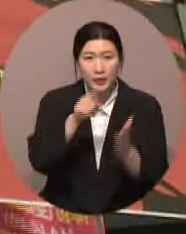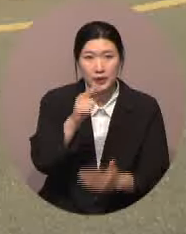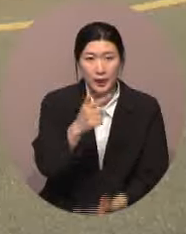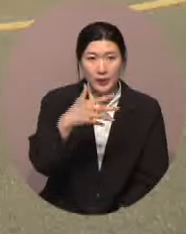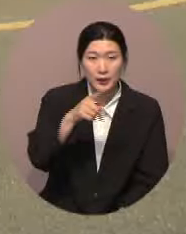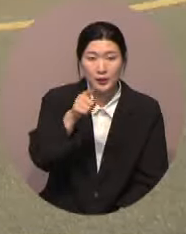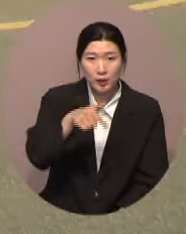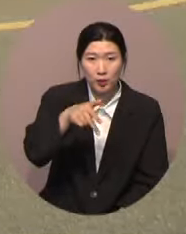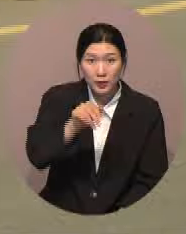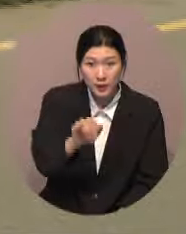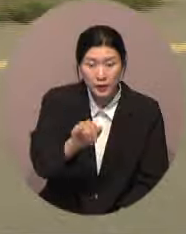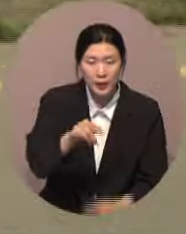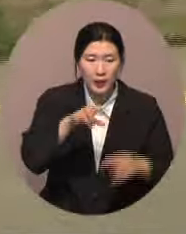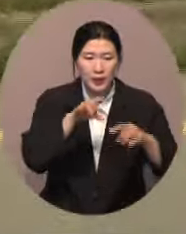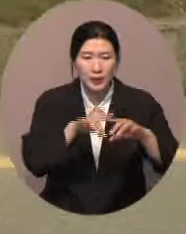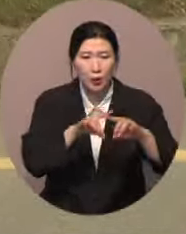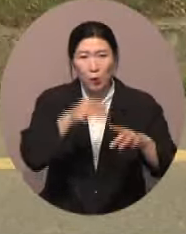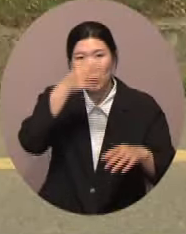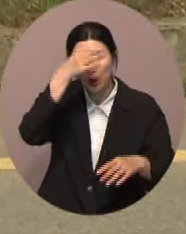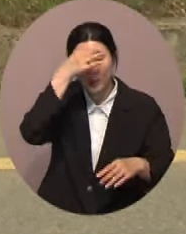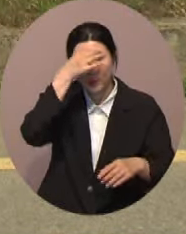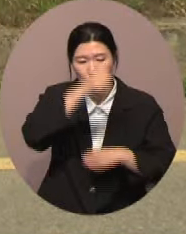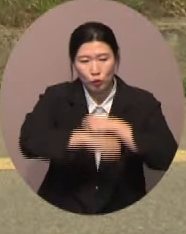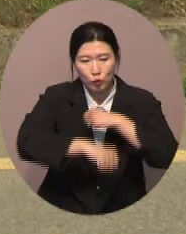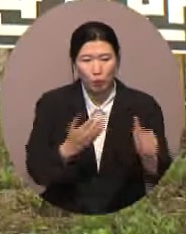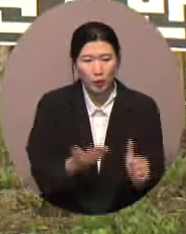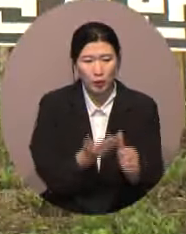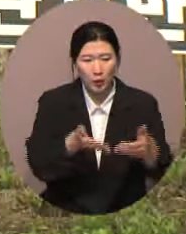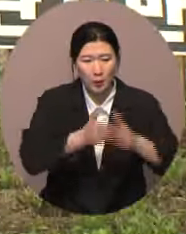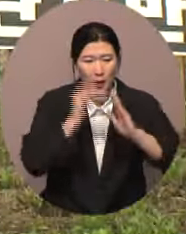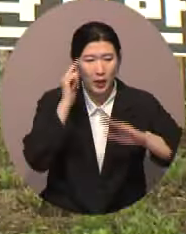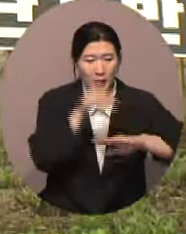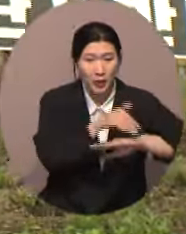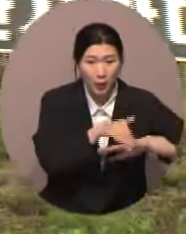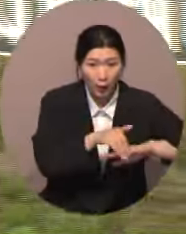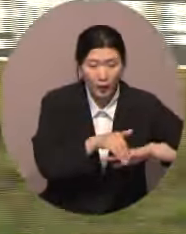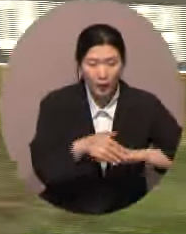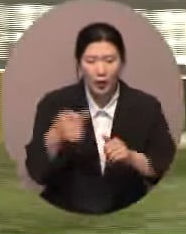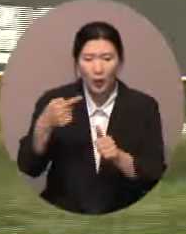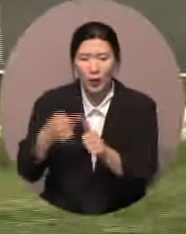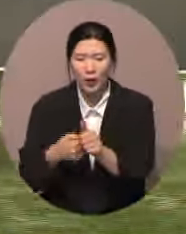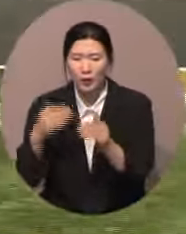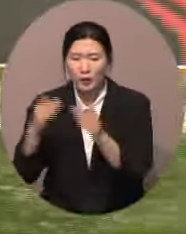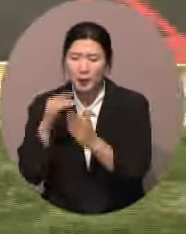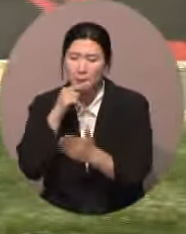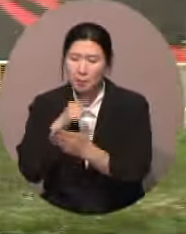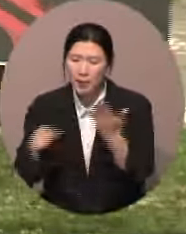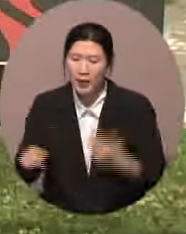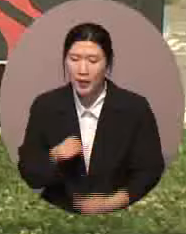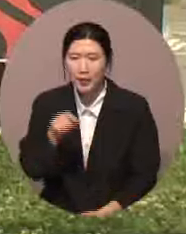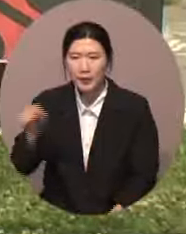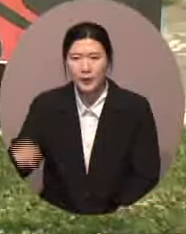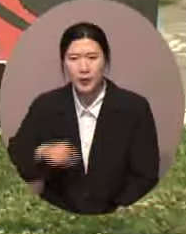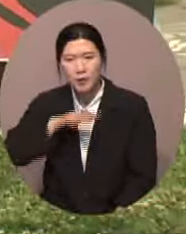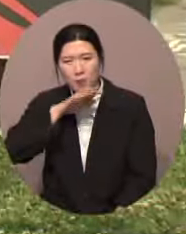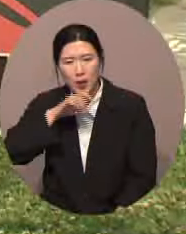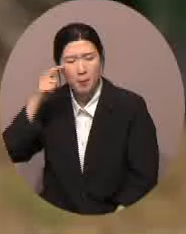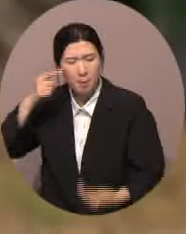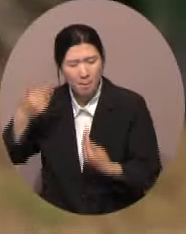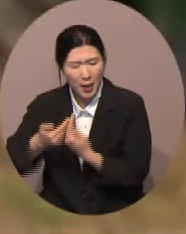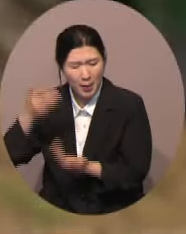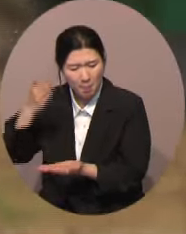규모의 정보통신기술 기반 축사 조성을 추진하자 환경과 주거 피해를 우려하는 주민들이 반발하고 나선